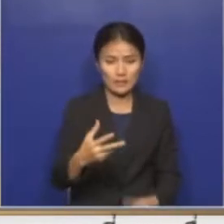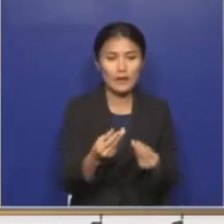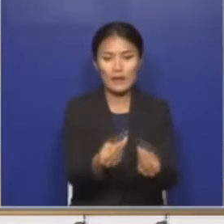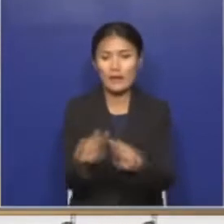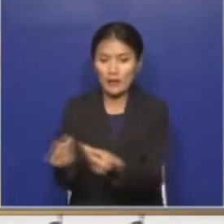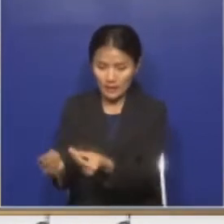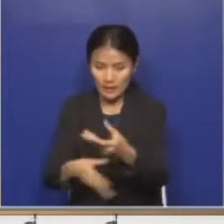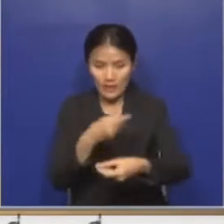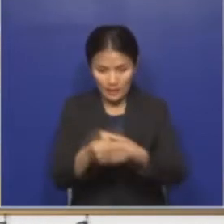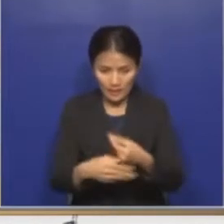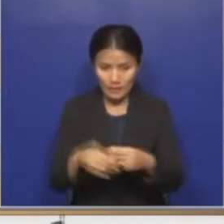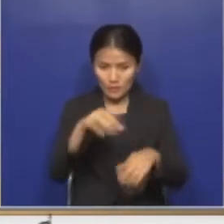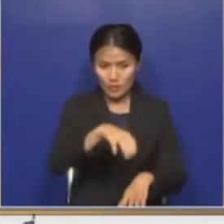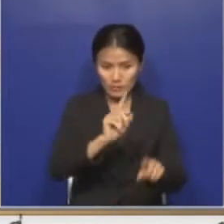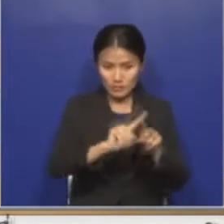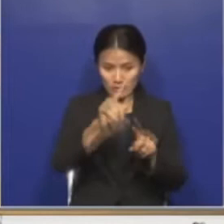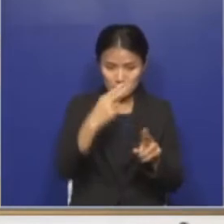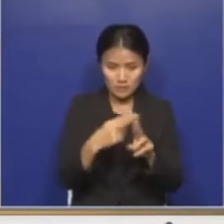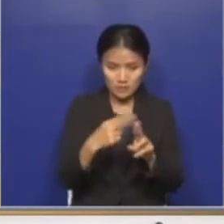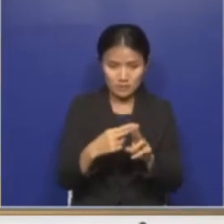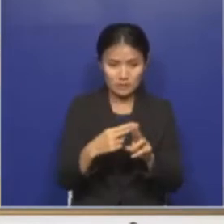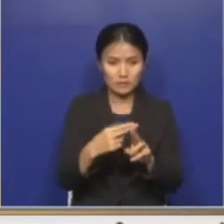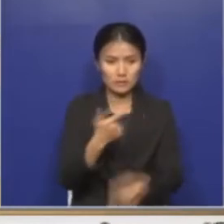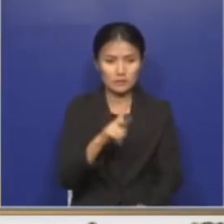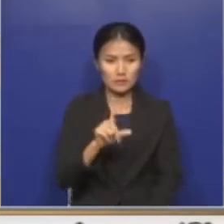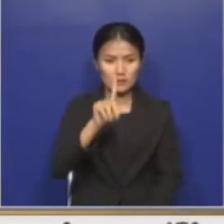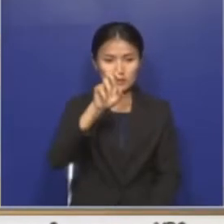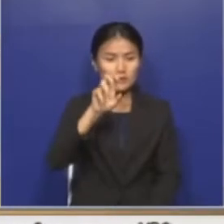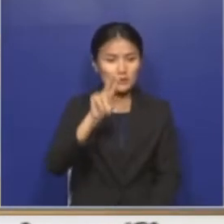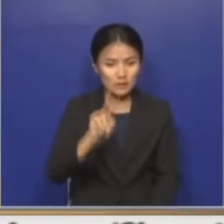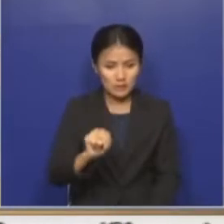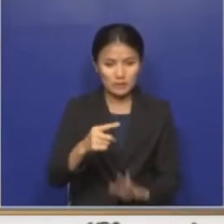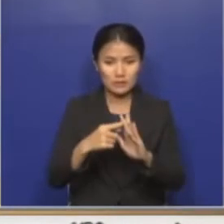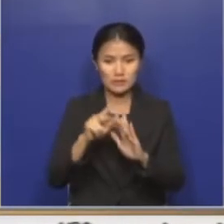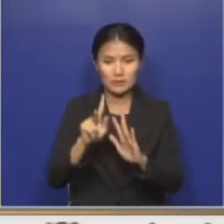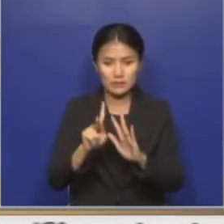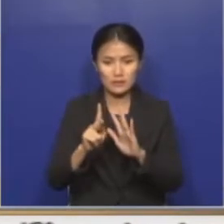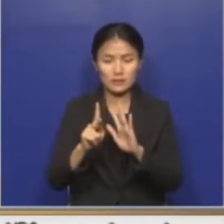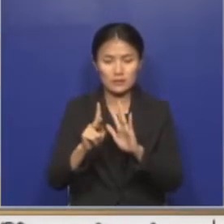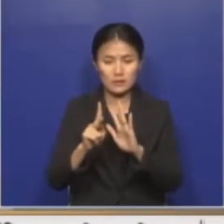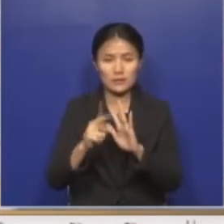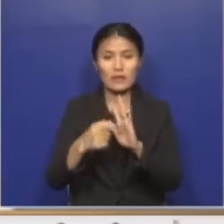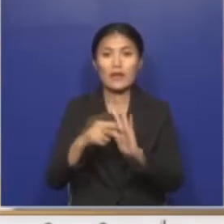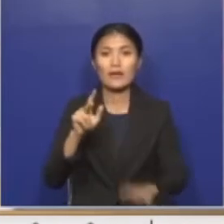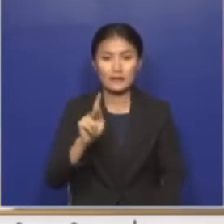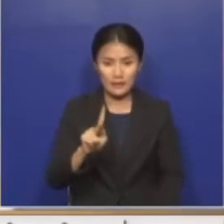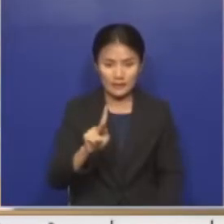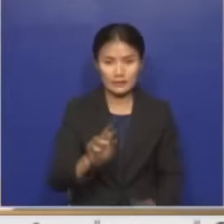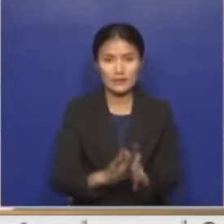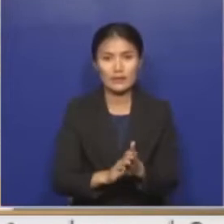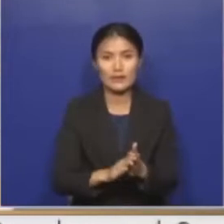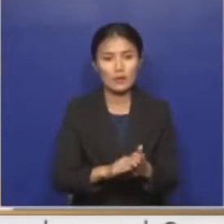ชื่อคลินิกคลินิกนะครับจำนวน 500ล้านกล่องมีกล่องละ 230